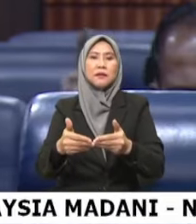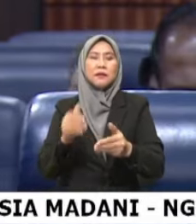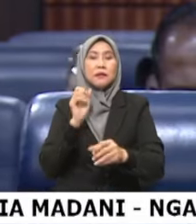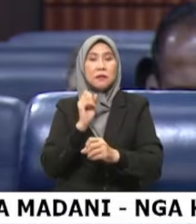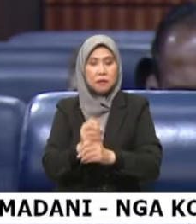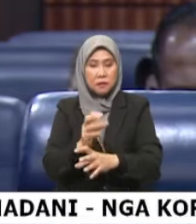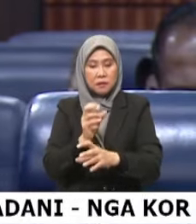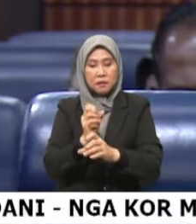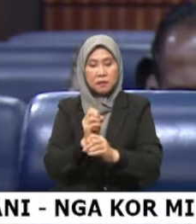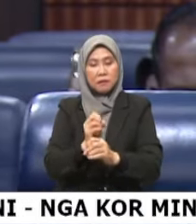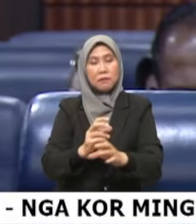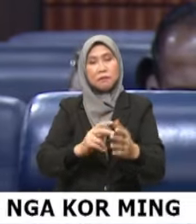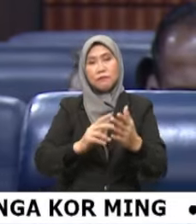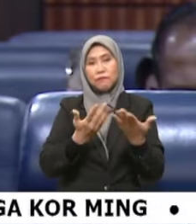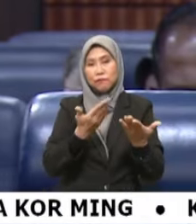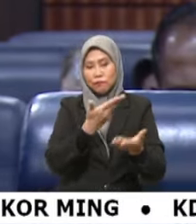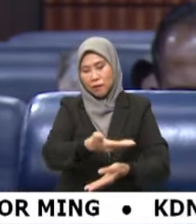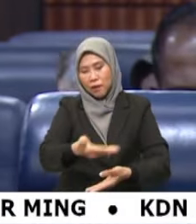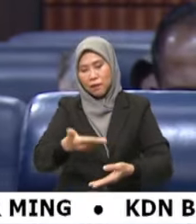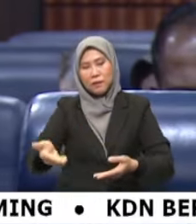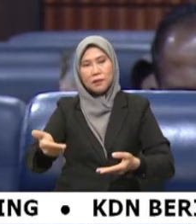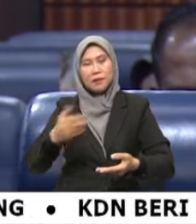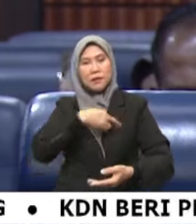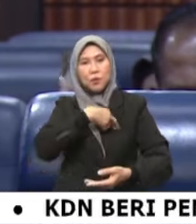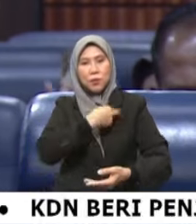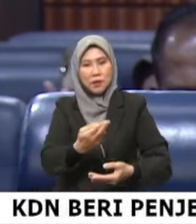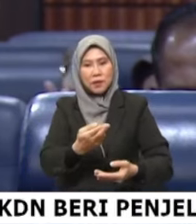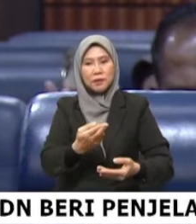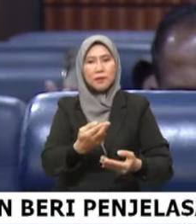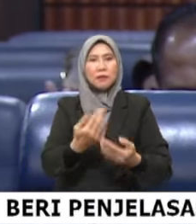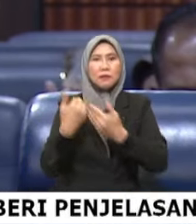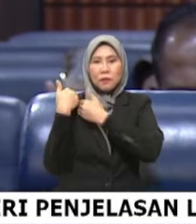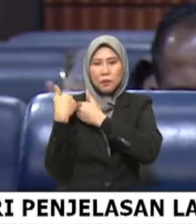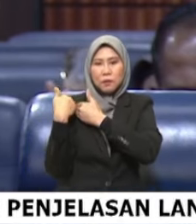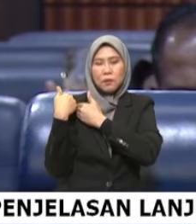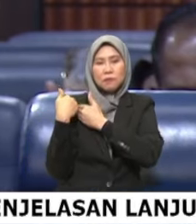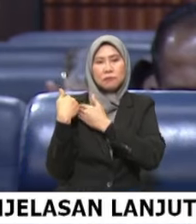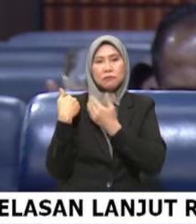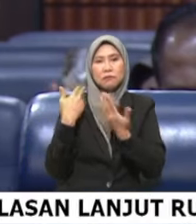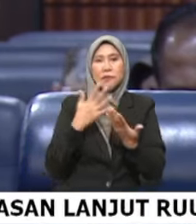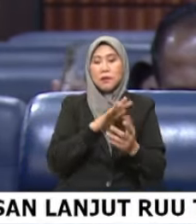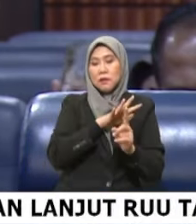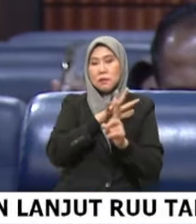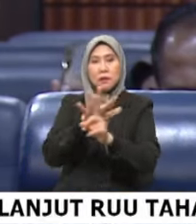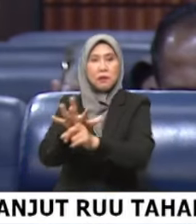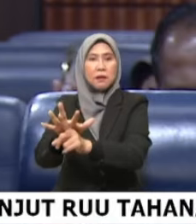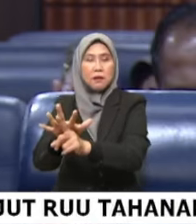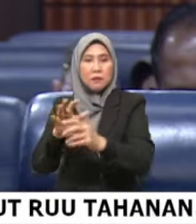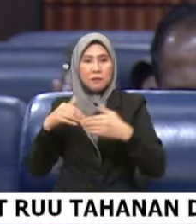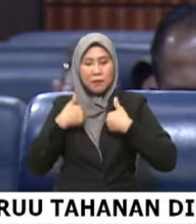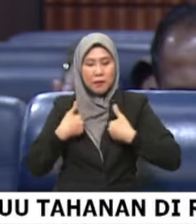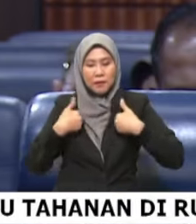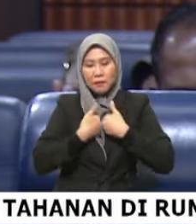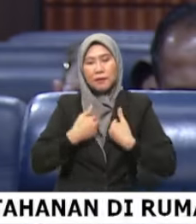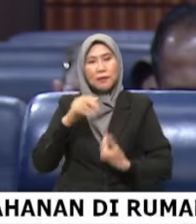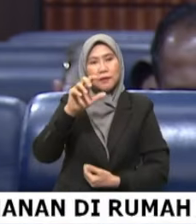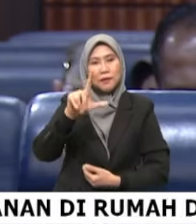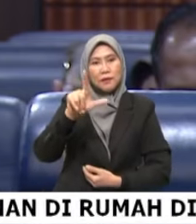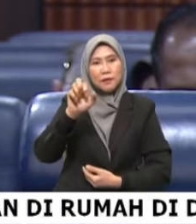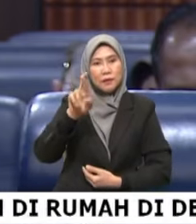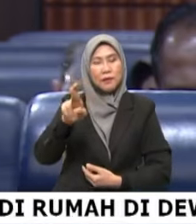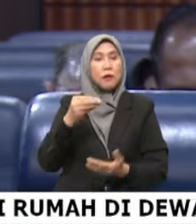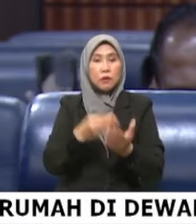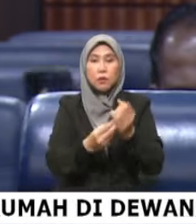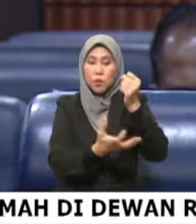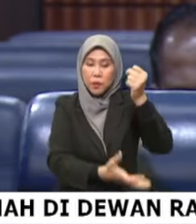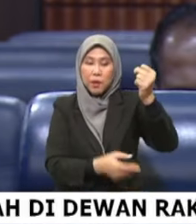inisiatif bantuan kerugian harta benda dan tanaman akibat serangan hidup balia PKHD dengan peruntukan